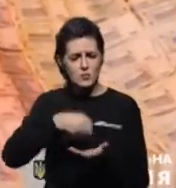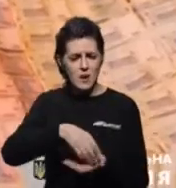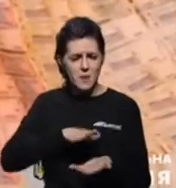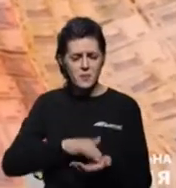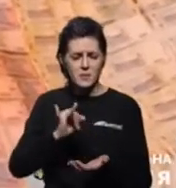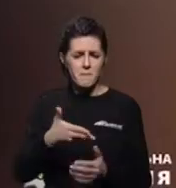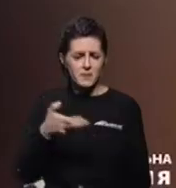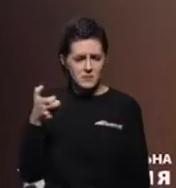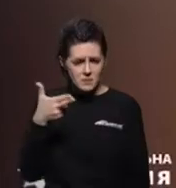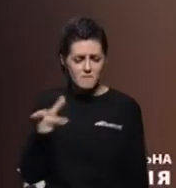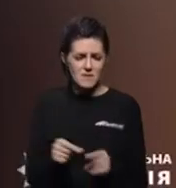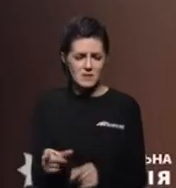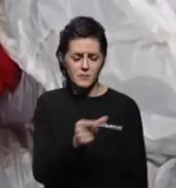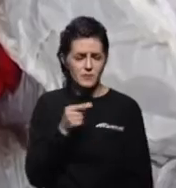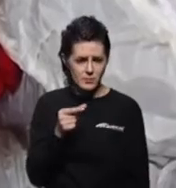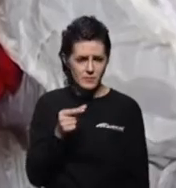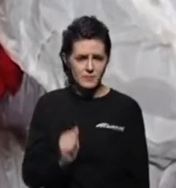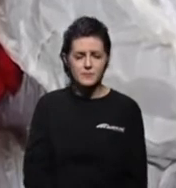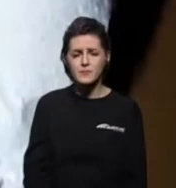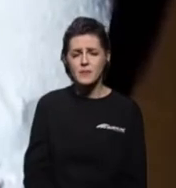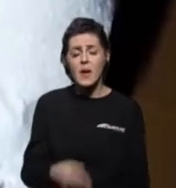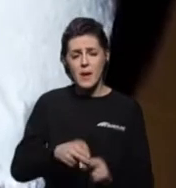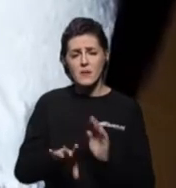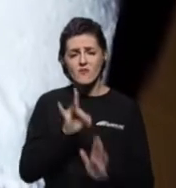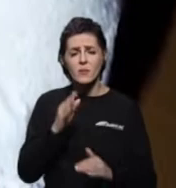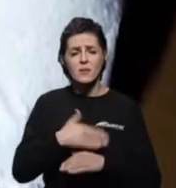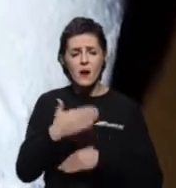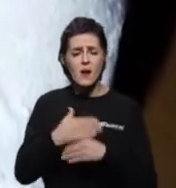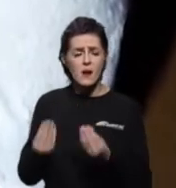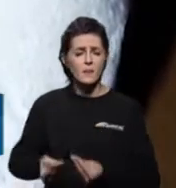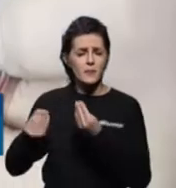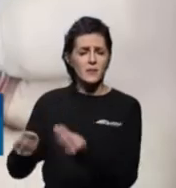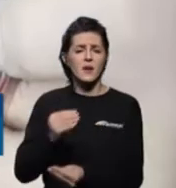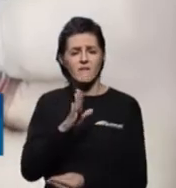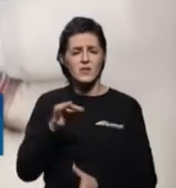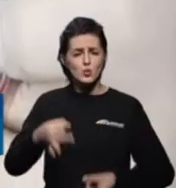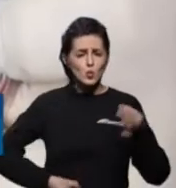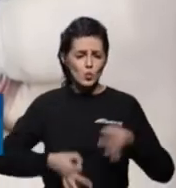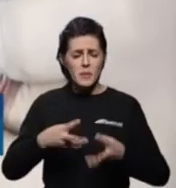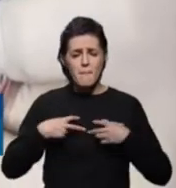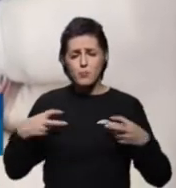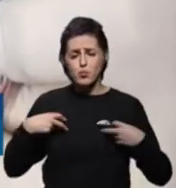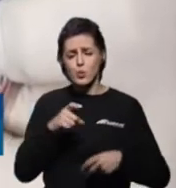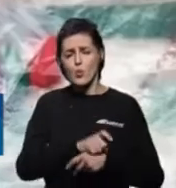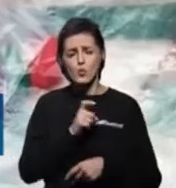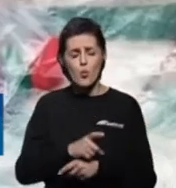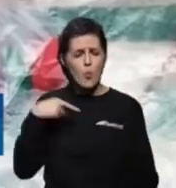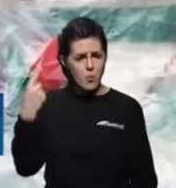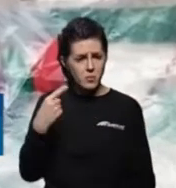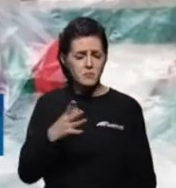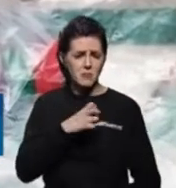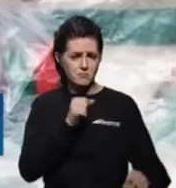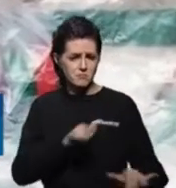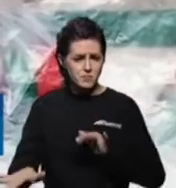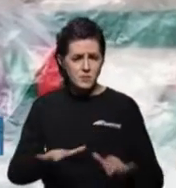та пістолети з набоями. Під час обрання запобіжного заходу в суді прокуратура Донецької області клопотала